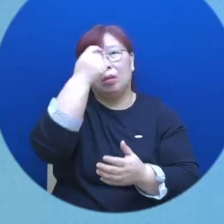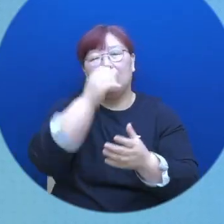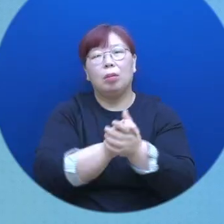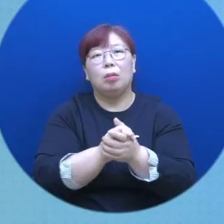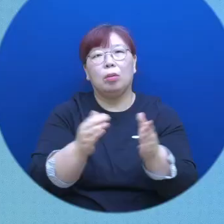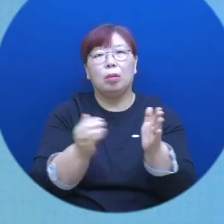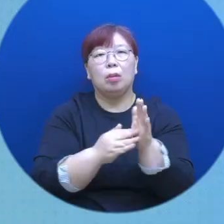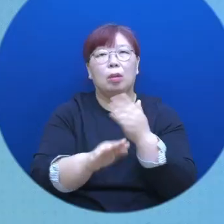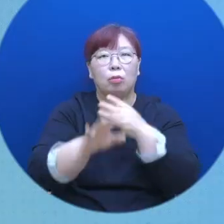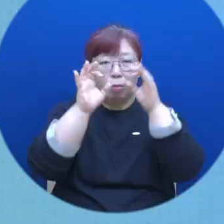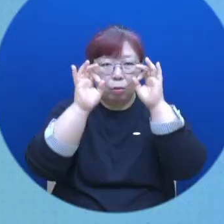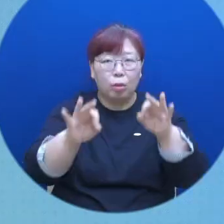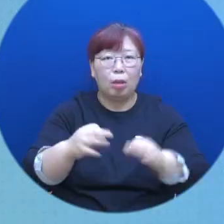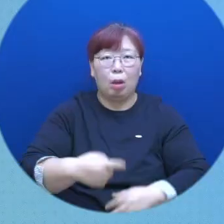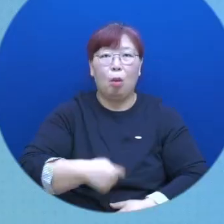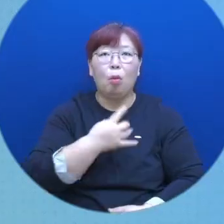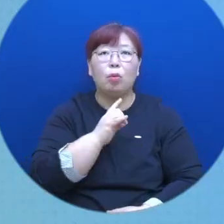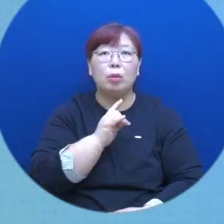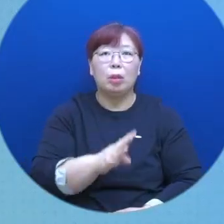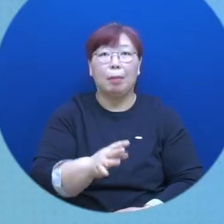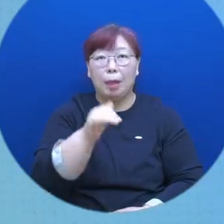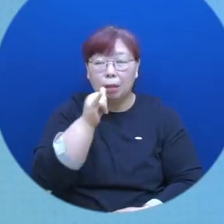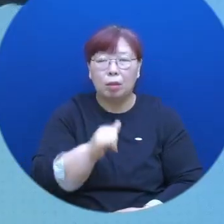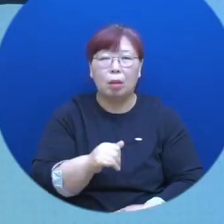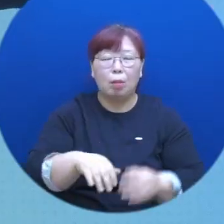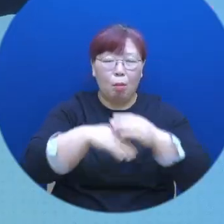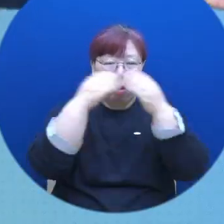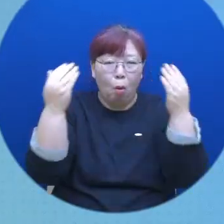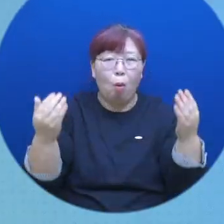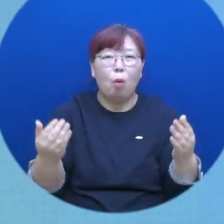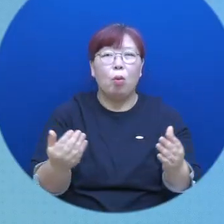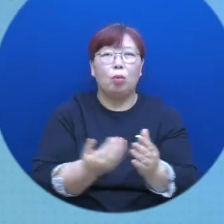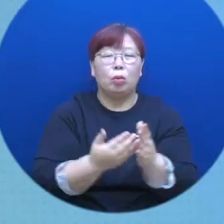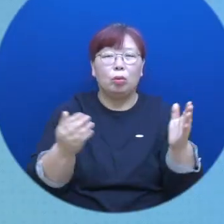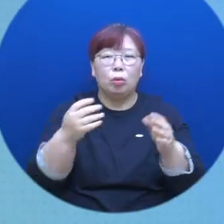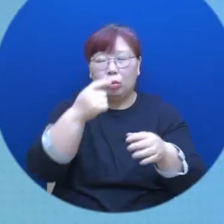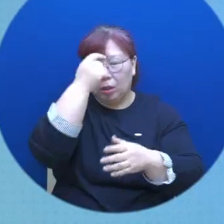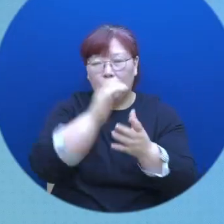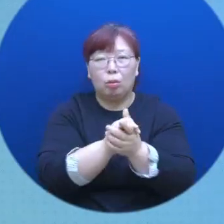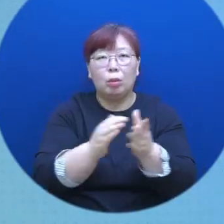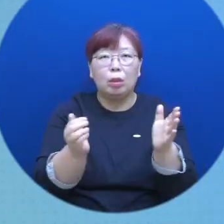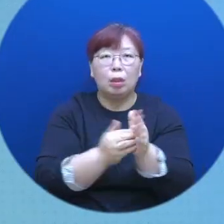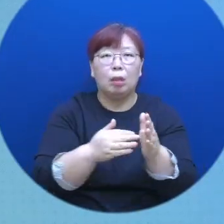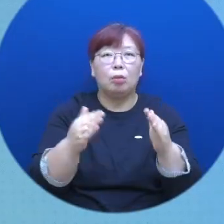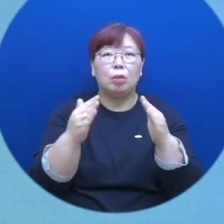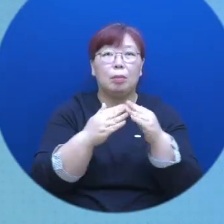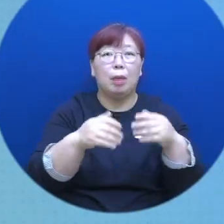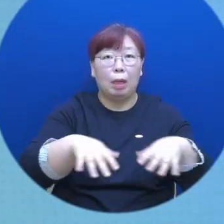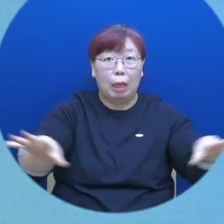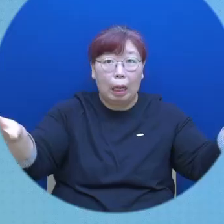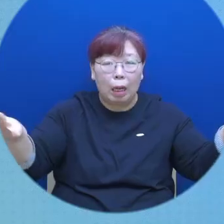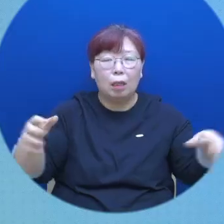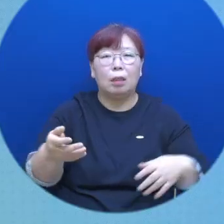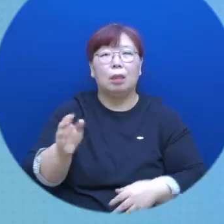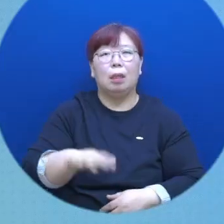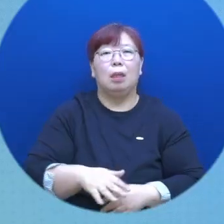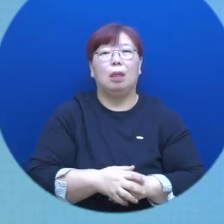났더니 자기 혼자만 있는 거예요. 모두가 다 끝나고 가버리고 밖을 나왔어요.